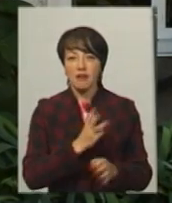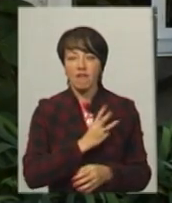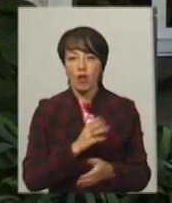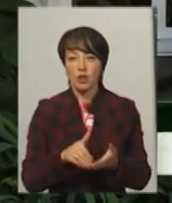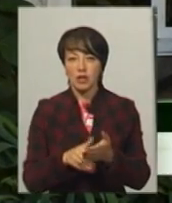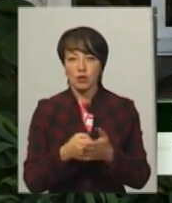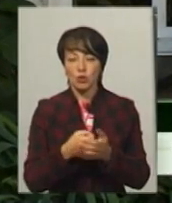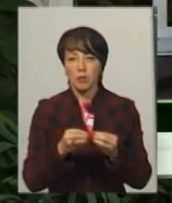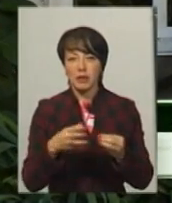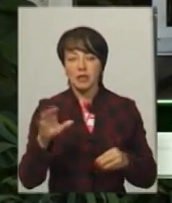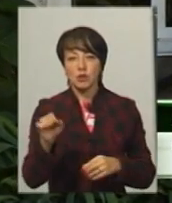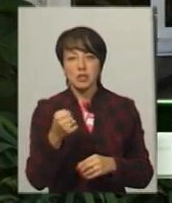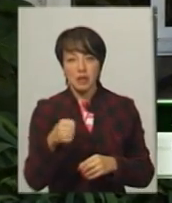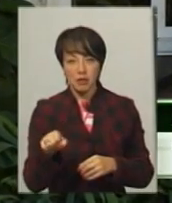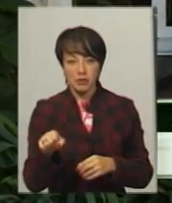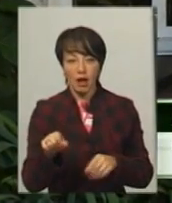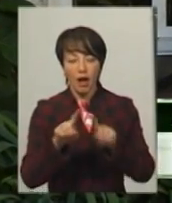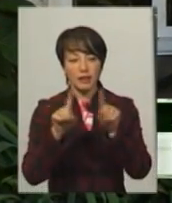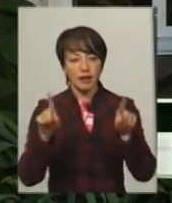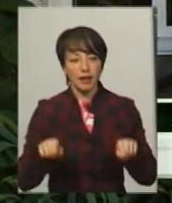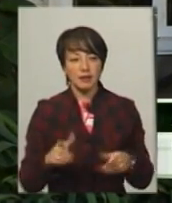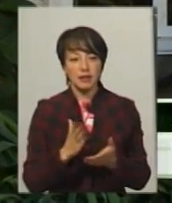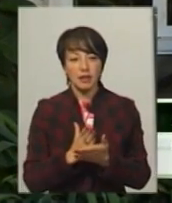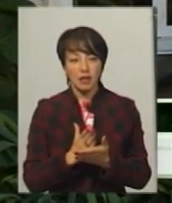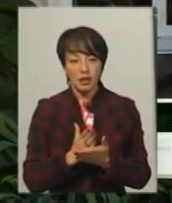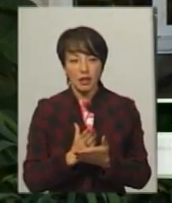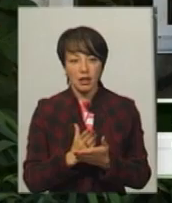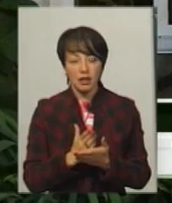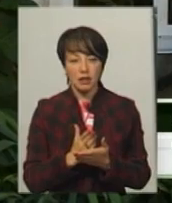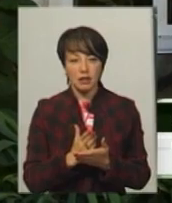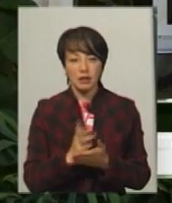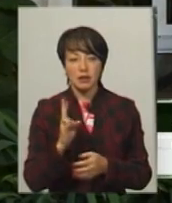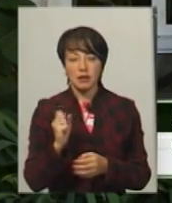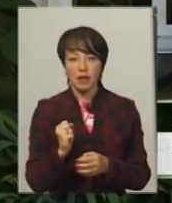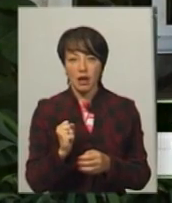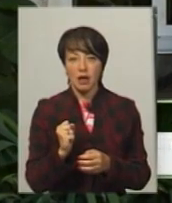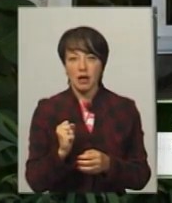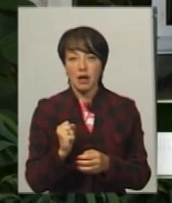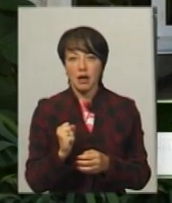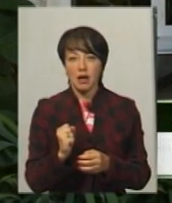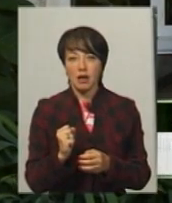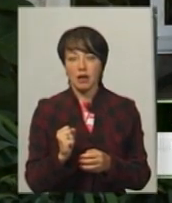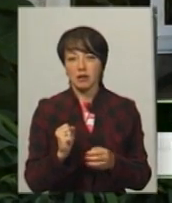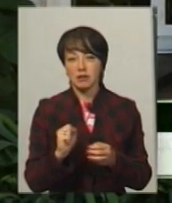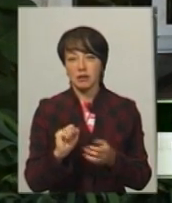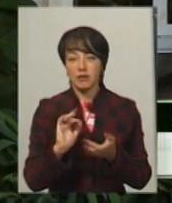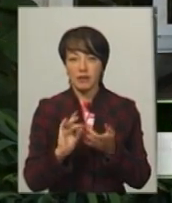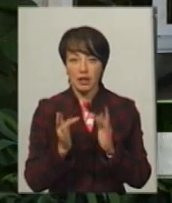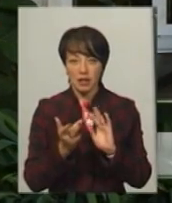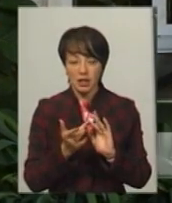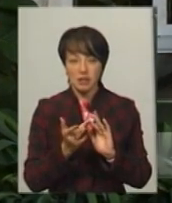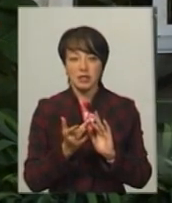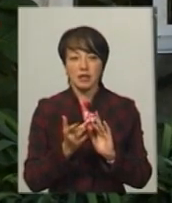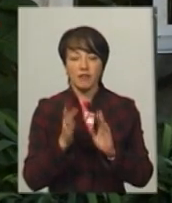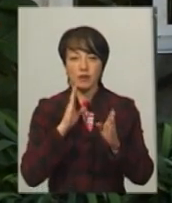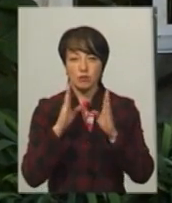до 15 серпня. Анкети є у на сторінках Республіки, саме у соціальних мережах.